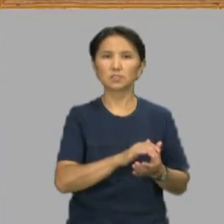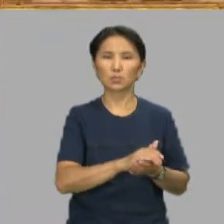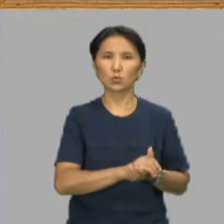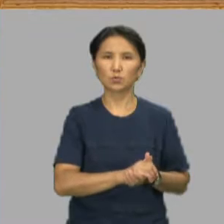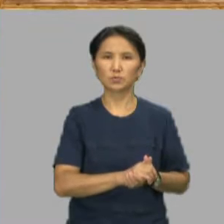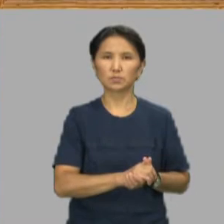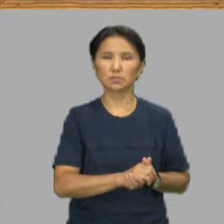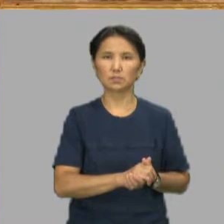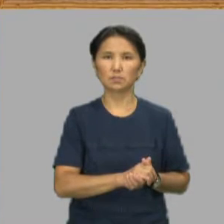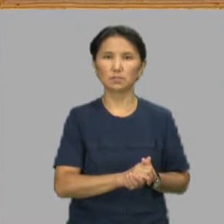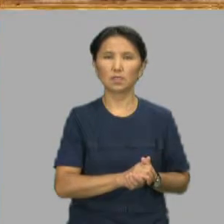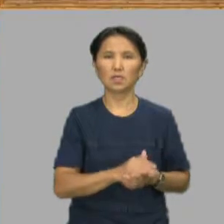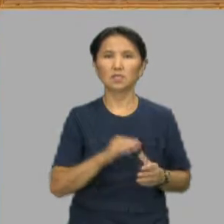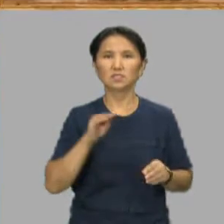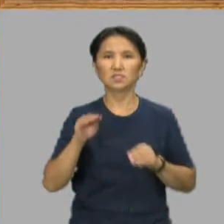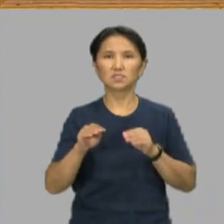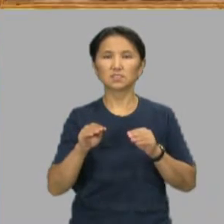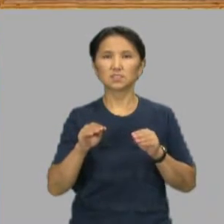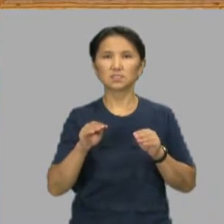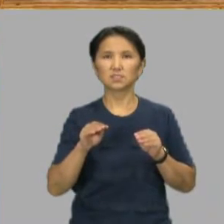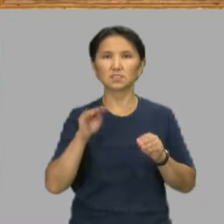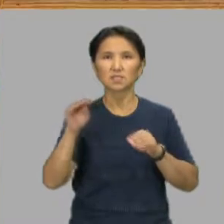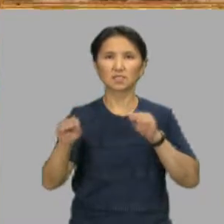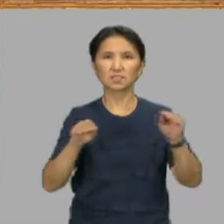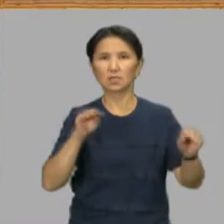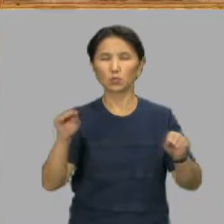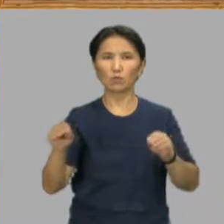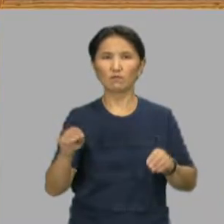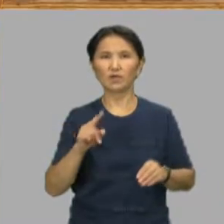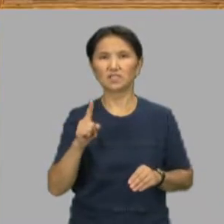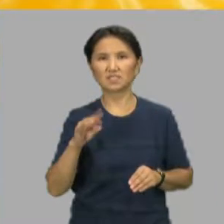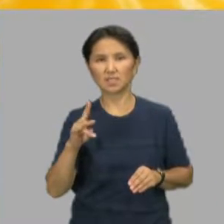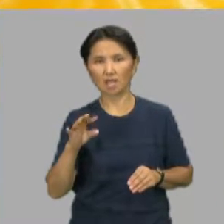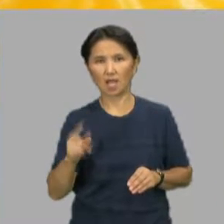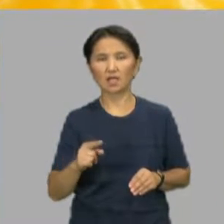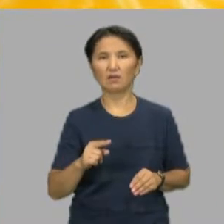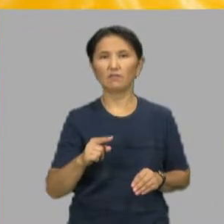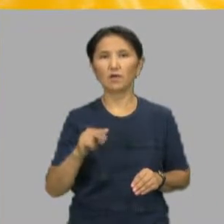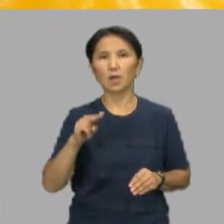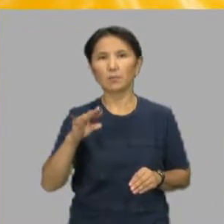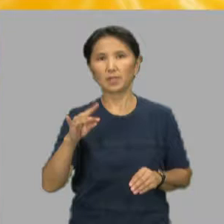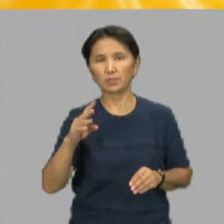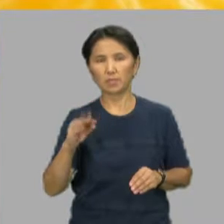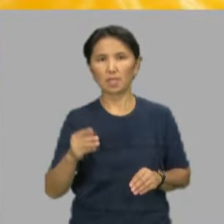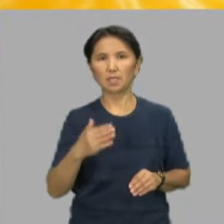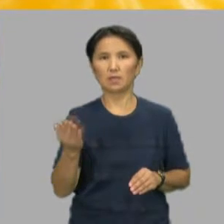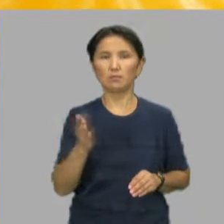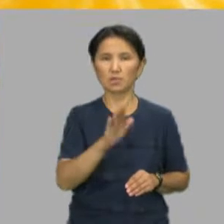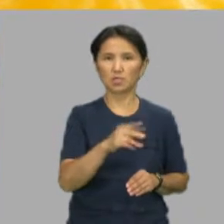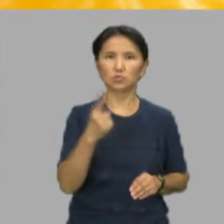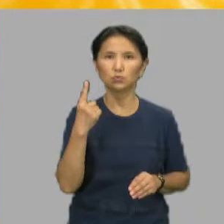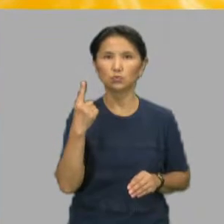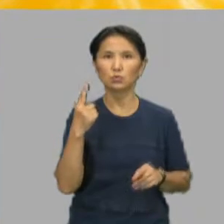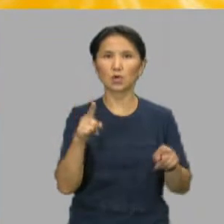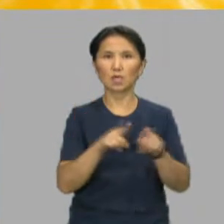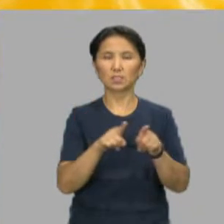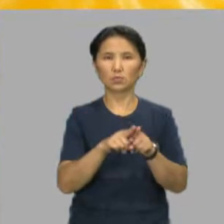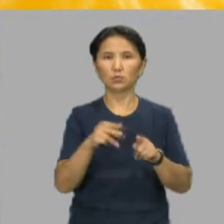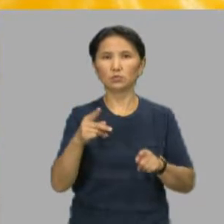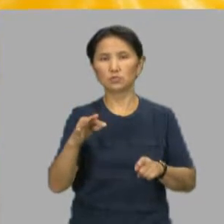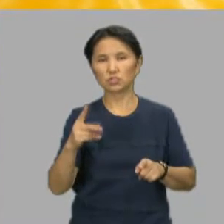Познакомимся с расстановкой знаков препинания между однородными